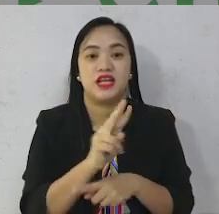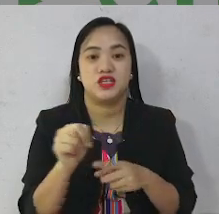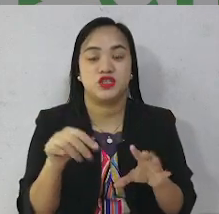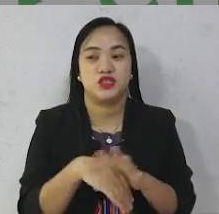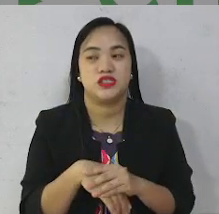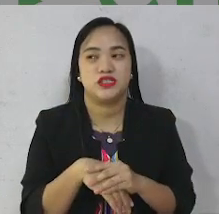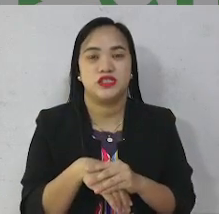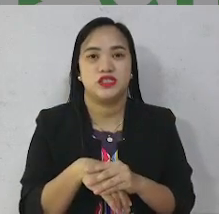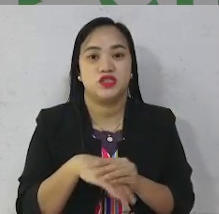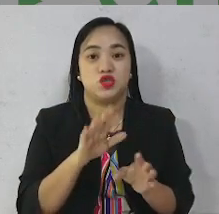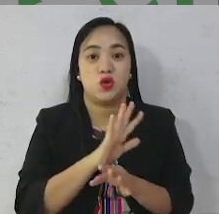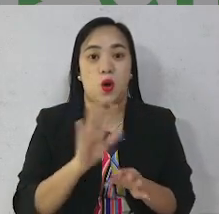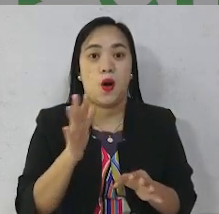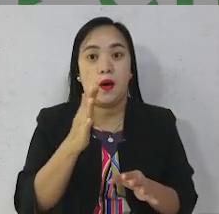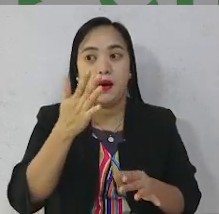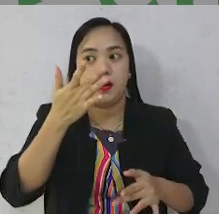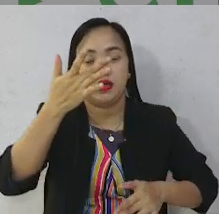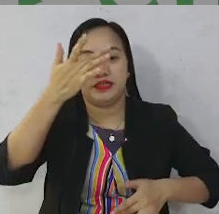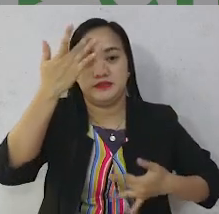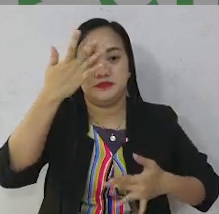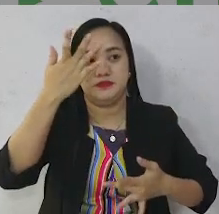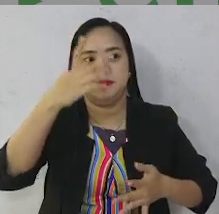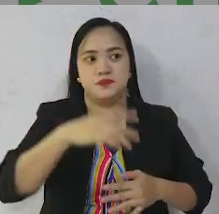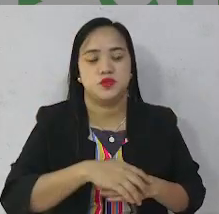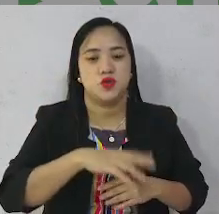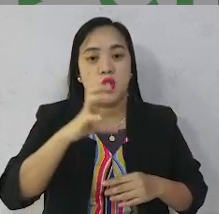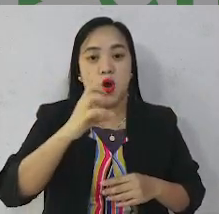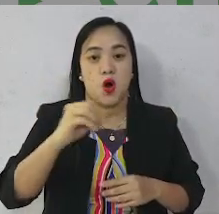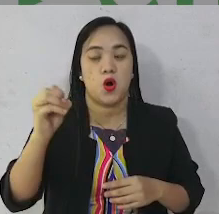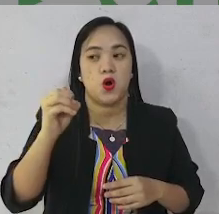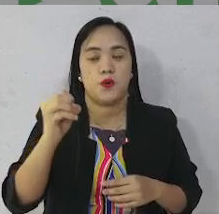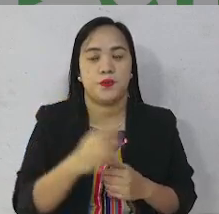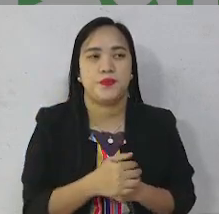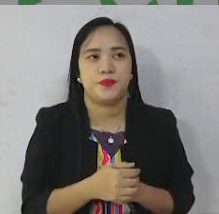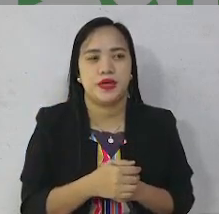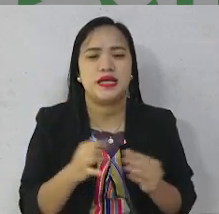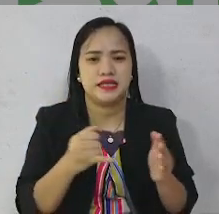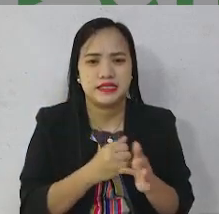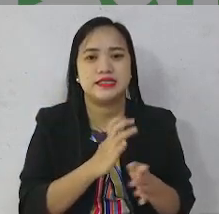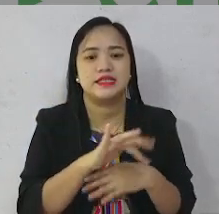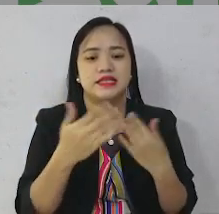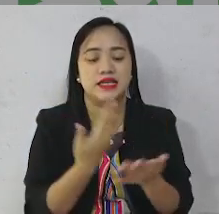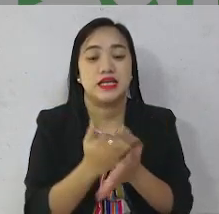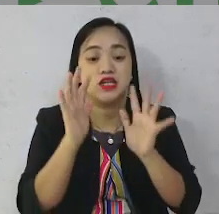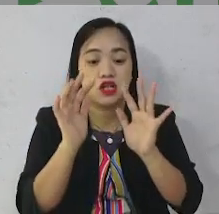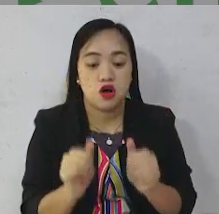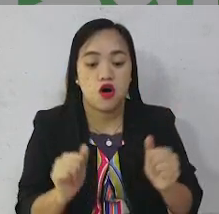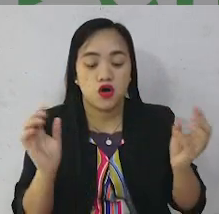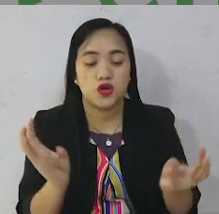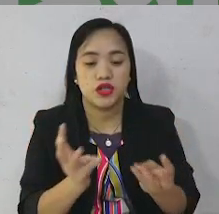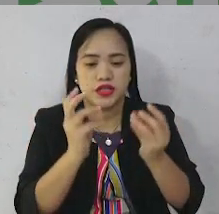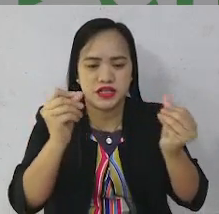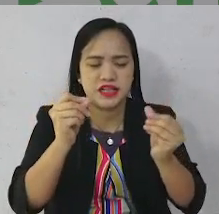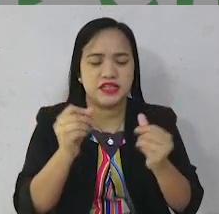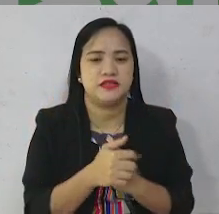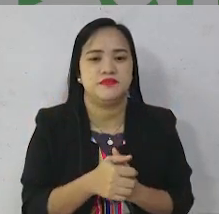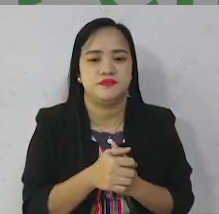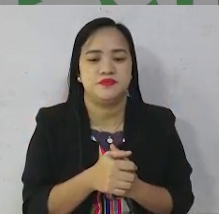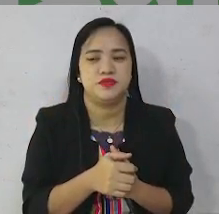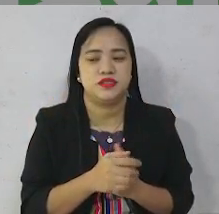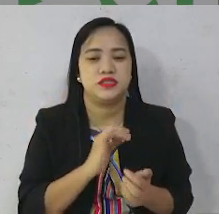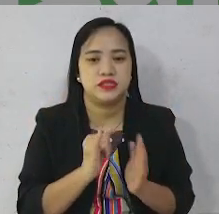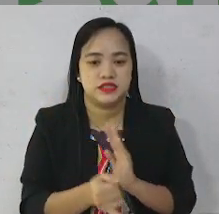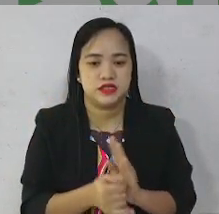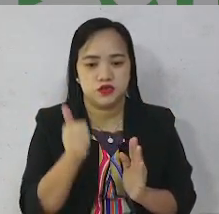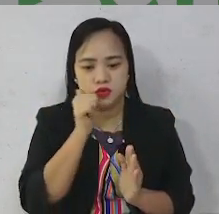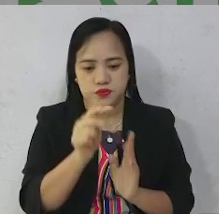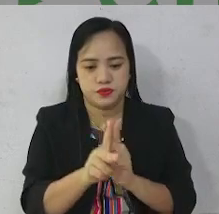holiday ha basta ito pamah gagaling pa rin po yan gagaling po basta gamutin po ninyo alagaan